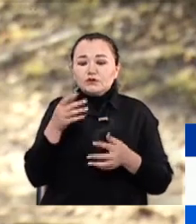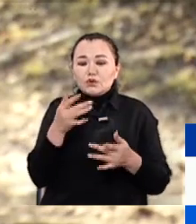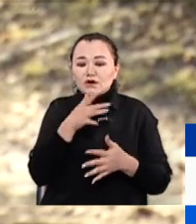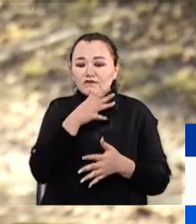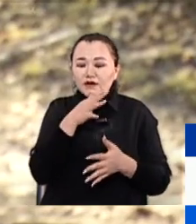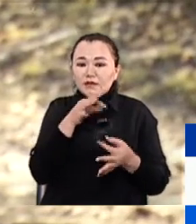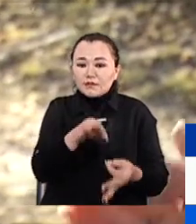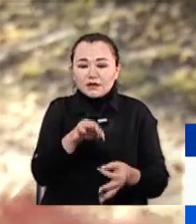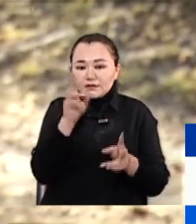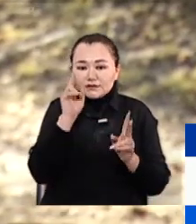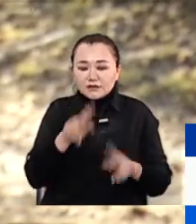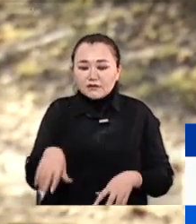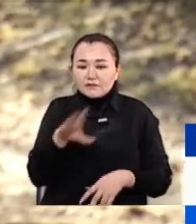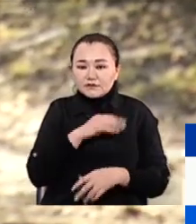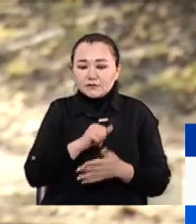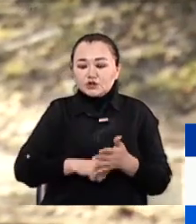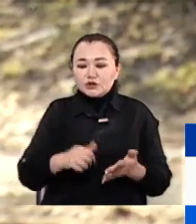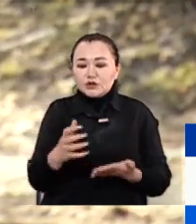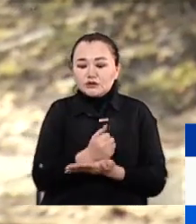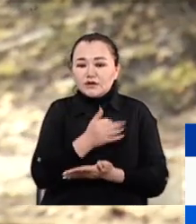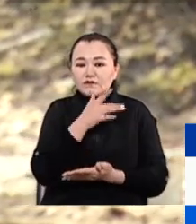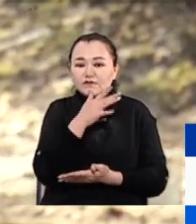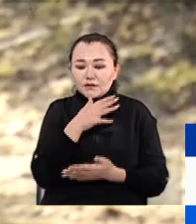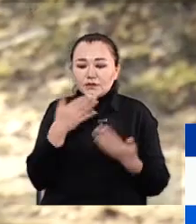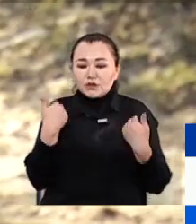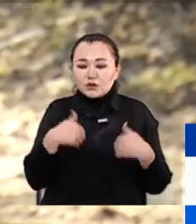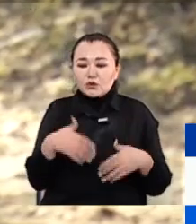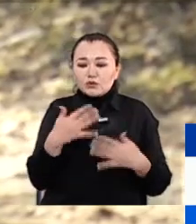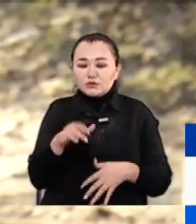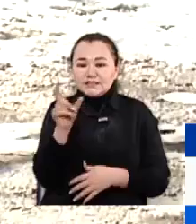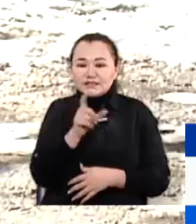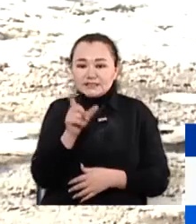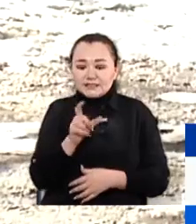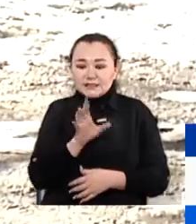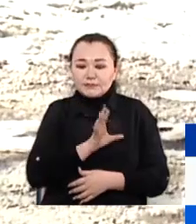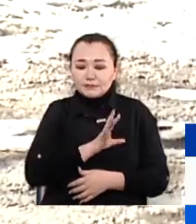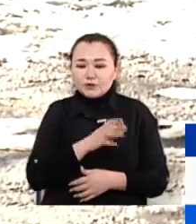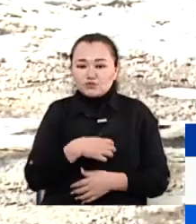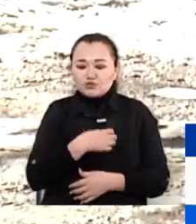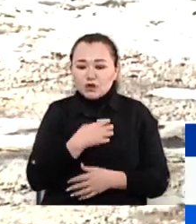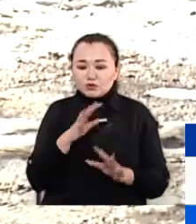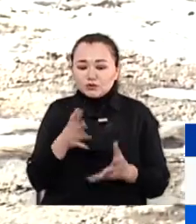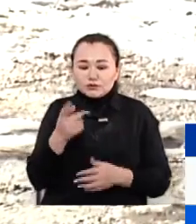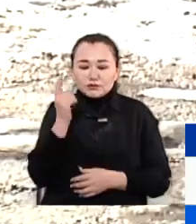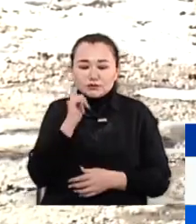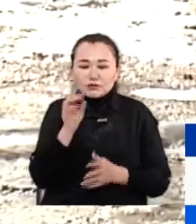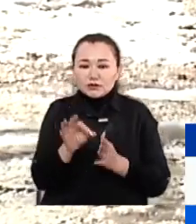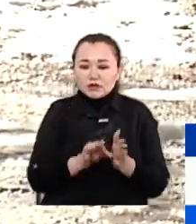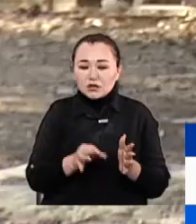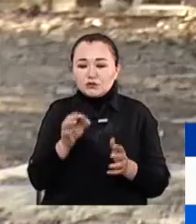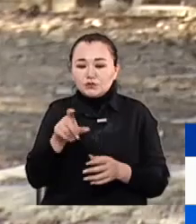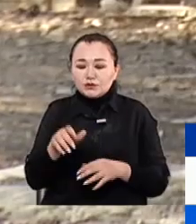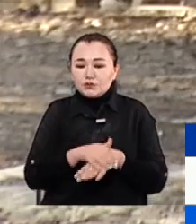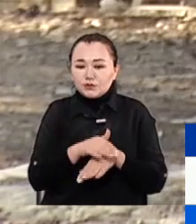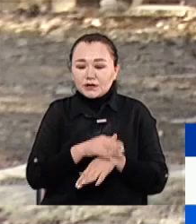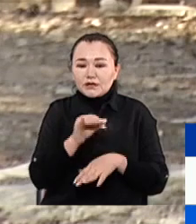уақыт жатқанын білмейміз. Себебі тауып алған уақытта денесі көгеріп кетіпті. Сұмдық жағдайды ести сала маңайдағы еріктілер мен